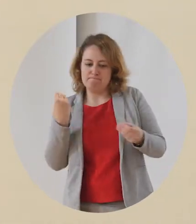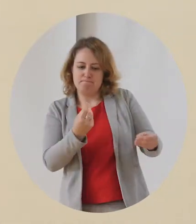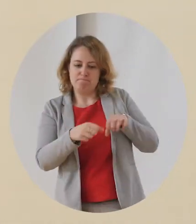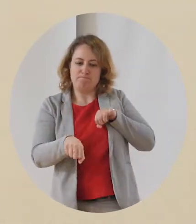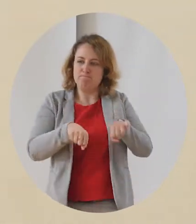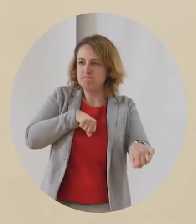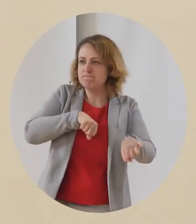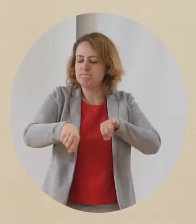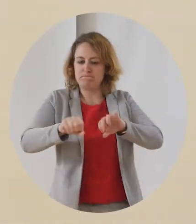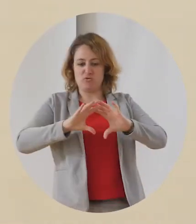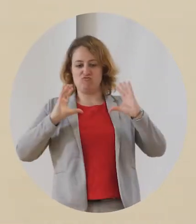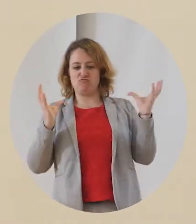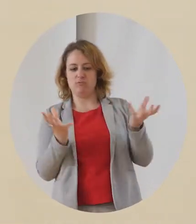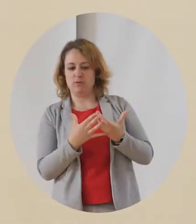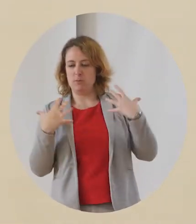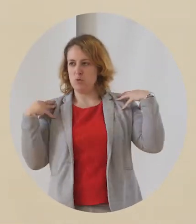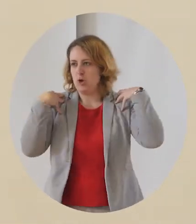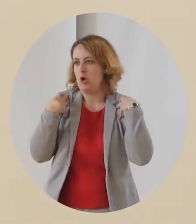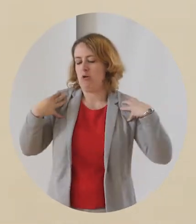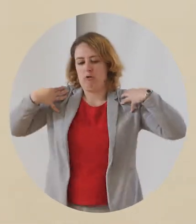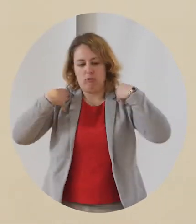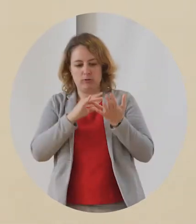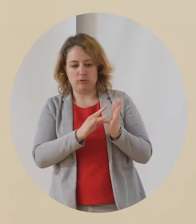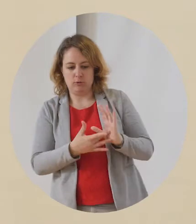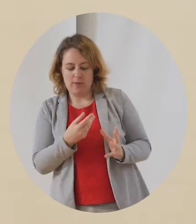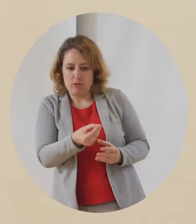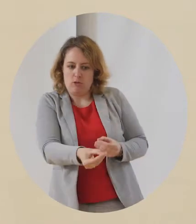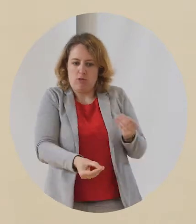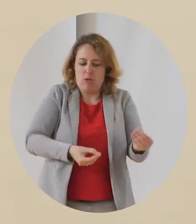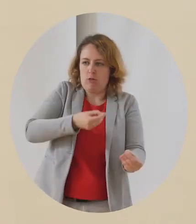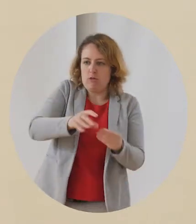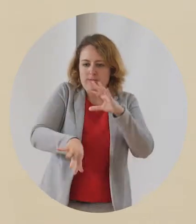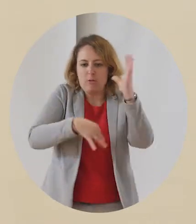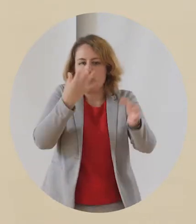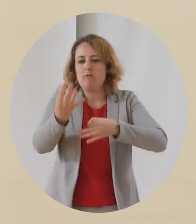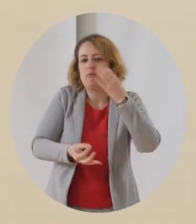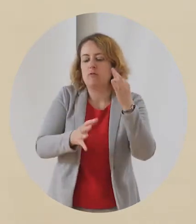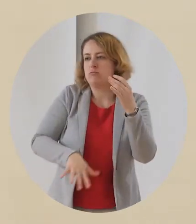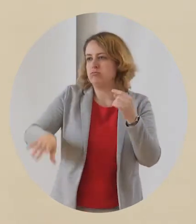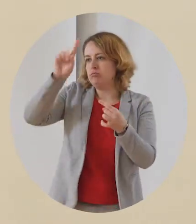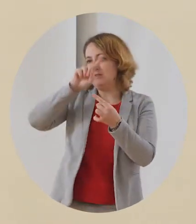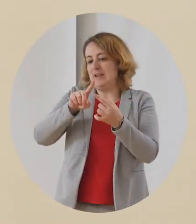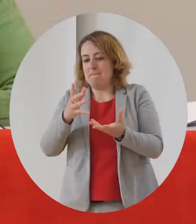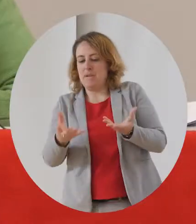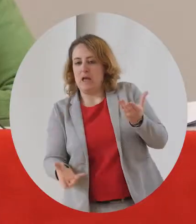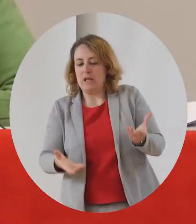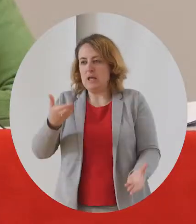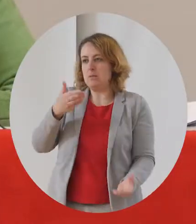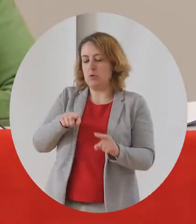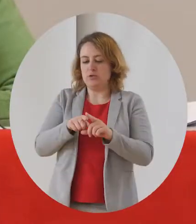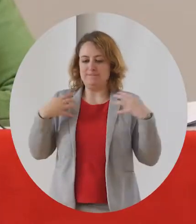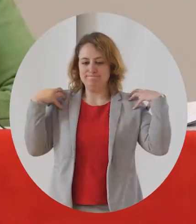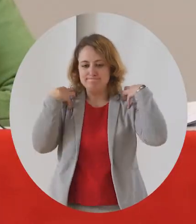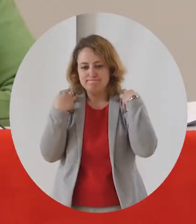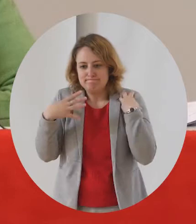place la motricité au sens large et multiplier autant que possible toutes les explorations motrices d'équilibre et